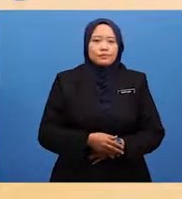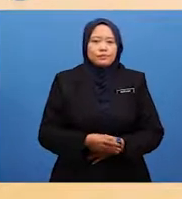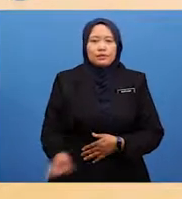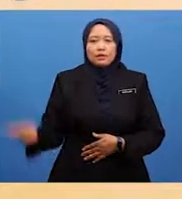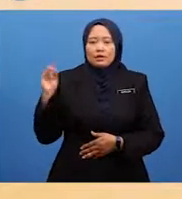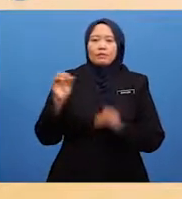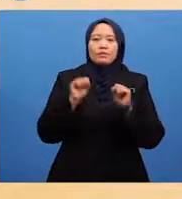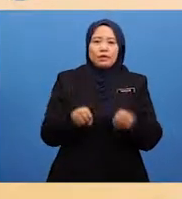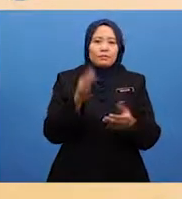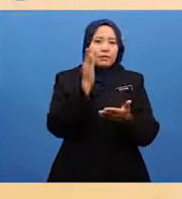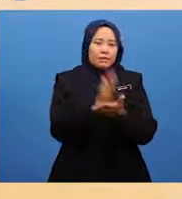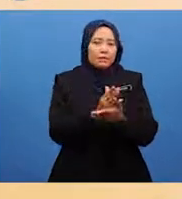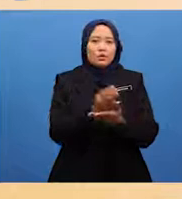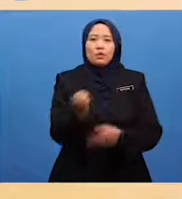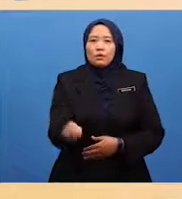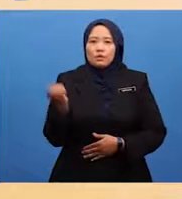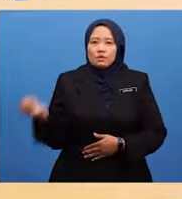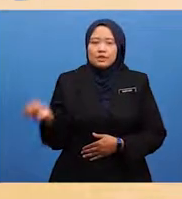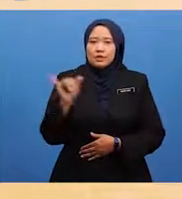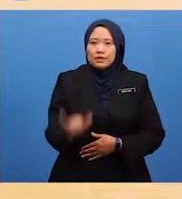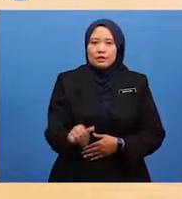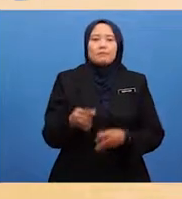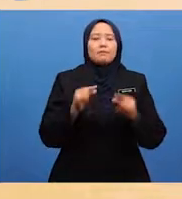memerhentikan objek yang bergerak.